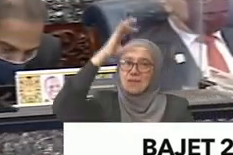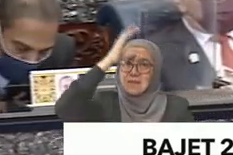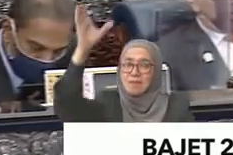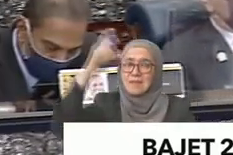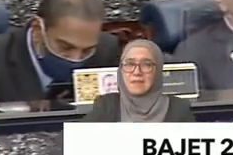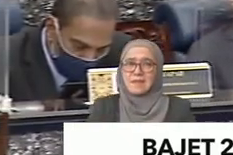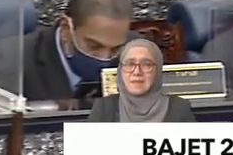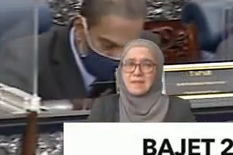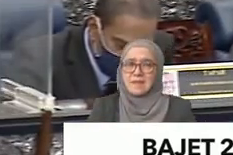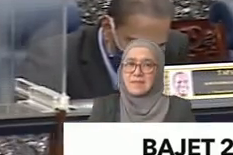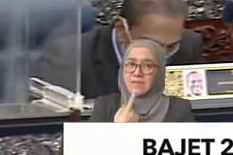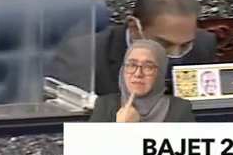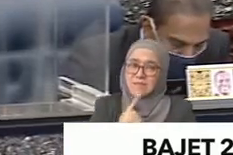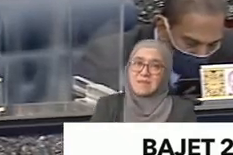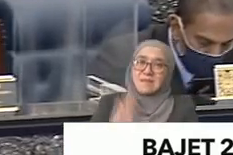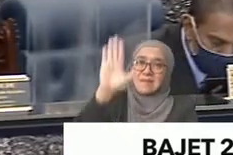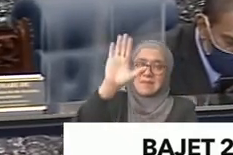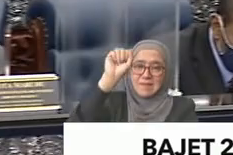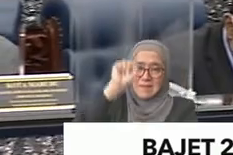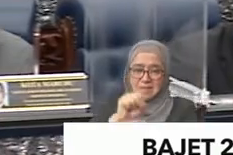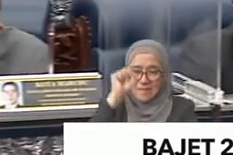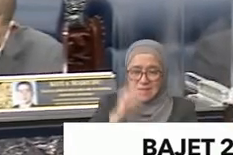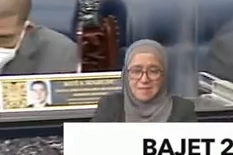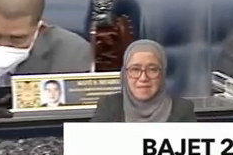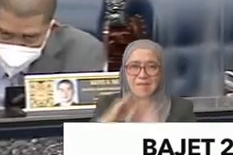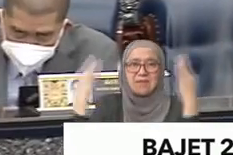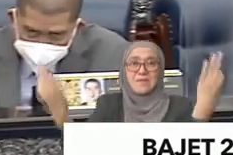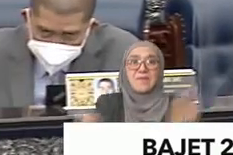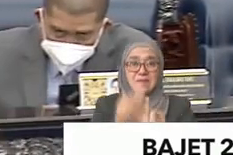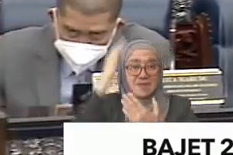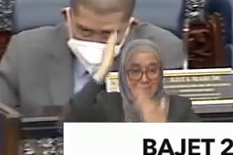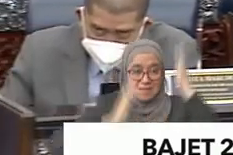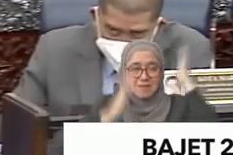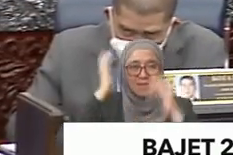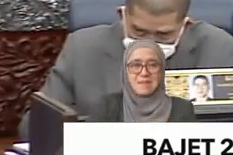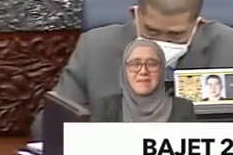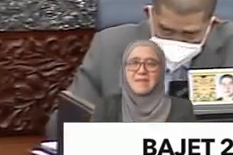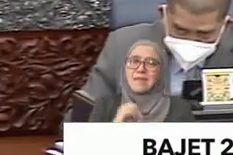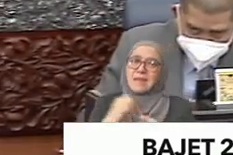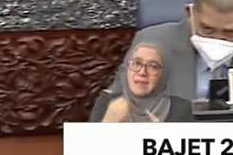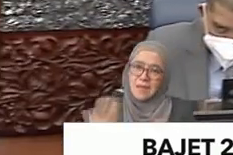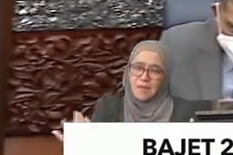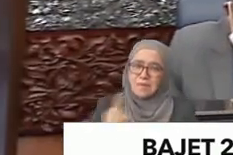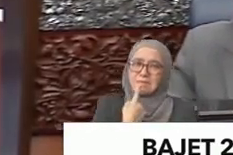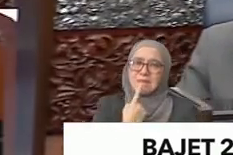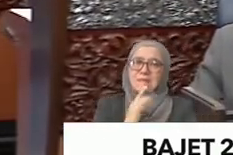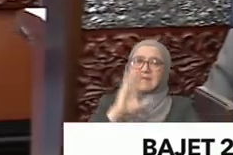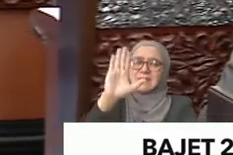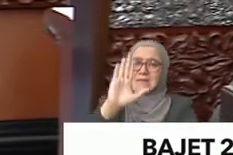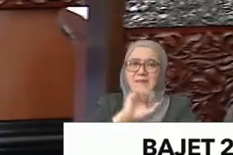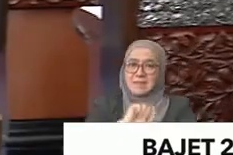kerajaan di bawah inisiatif jamin kerja keluarga Malaysia atau jamin kerja akan menjamin